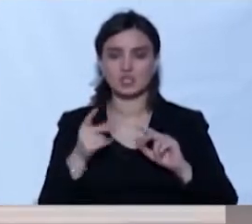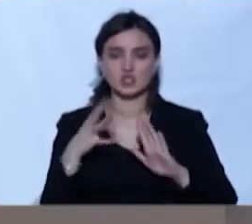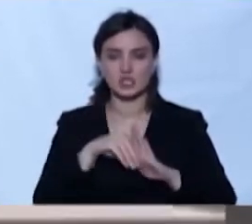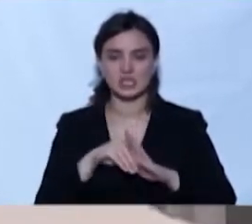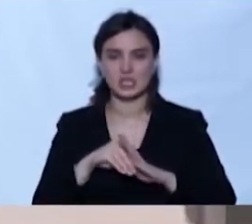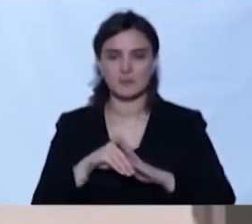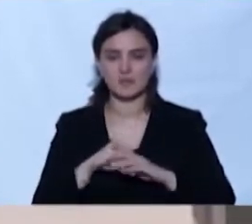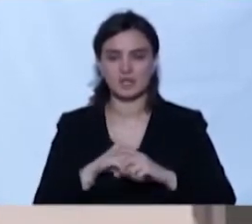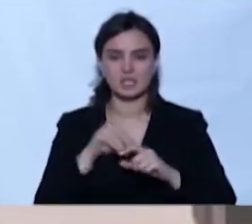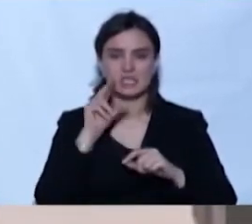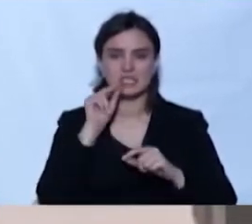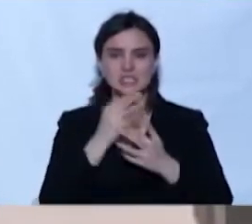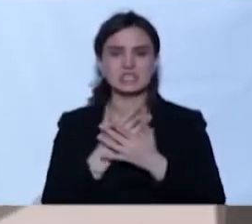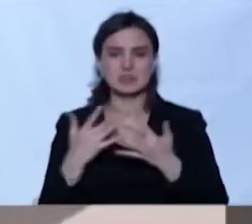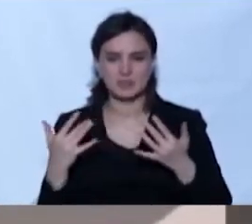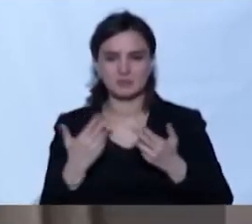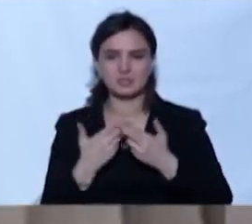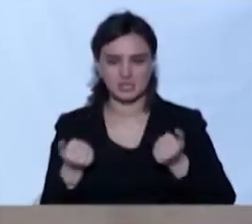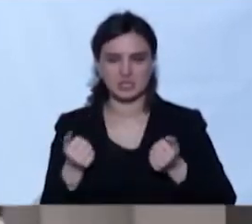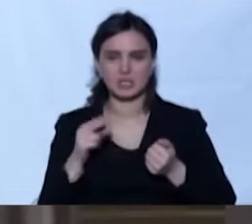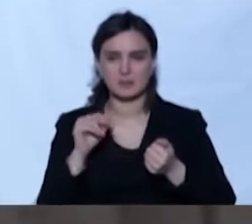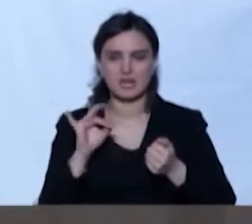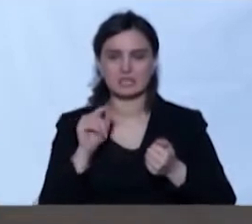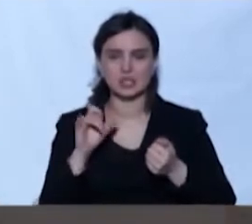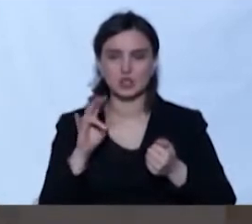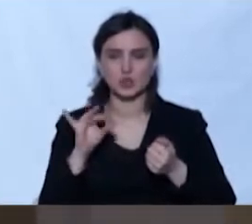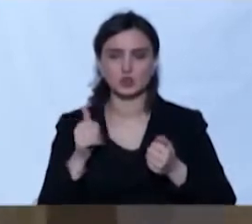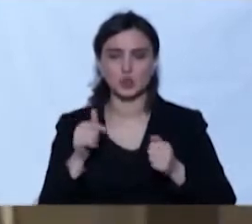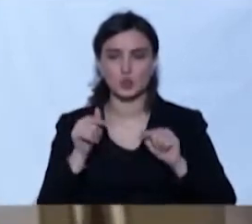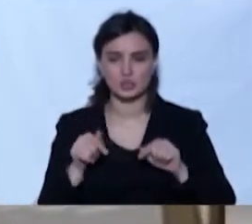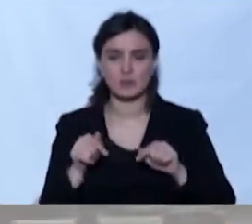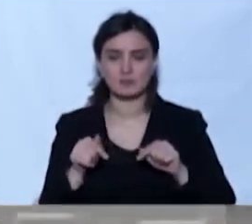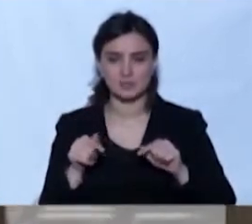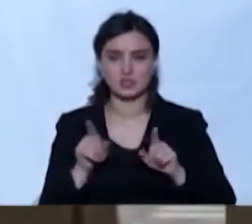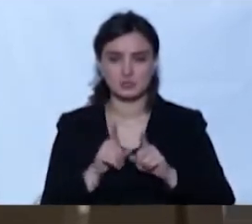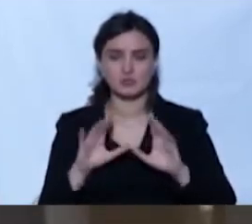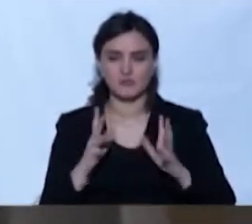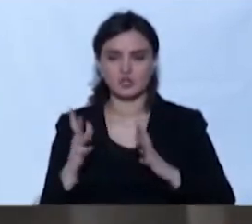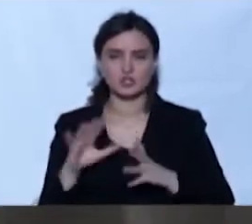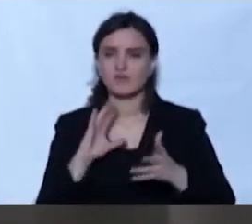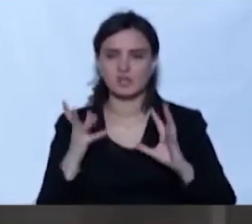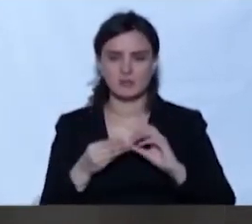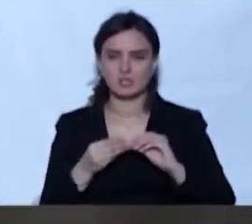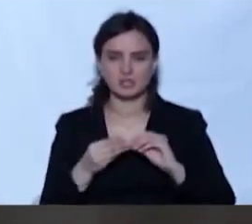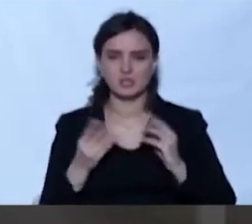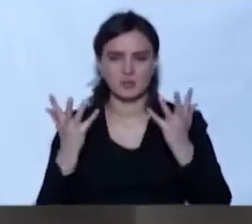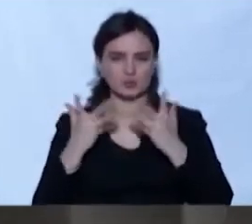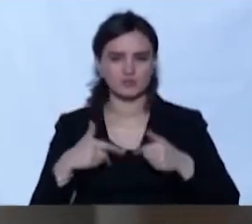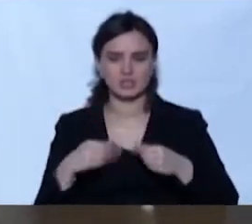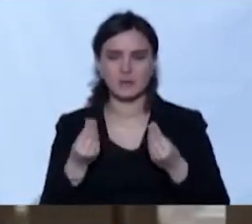ციფრებისაგან. დიახ, პართენონში, ისევე როგორც აი ამ ანსამბლის შემთხვევაში, ყველაფერი გამოთვლილია, მათემატიკურად